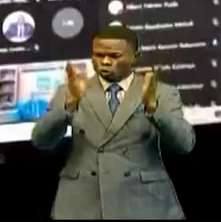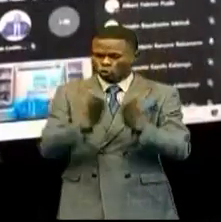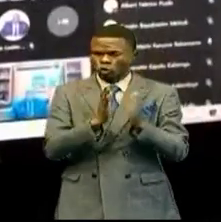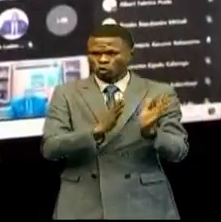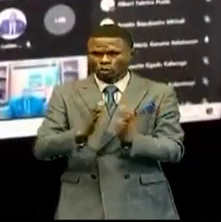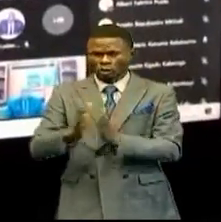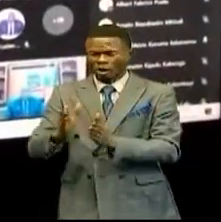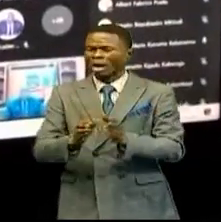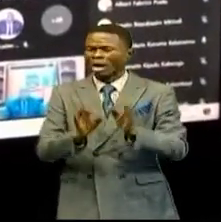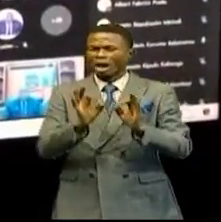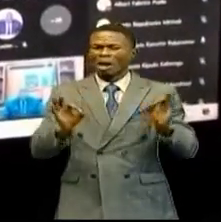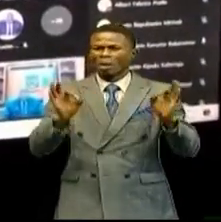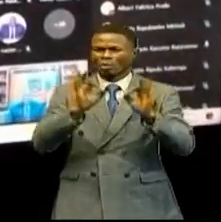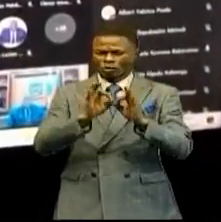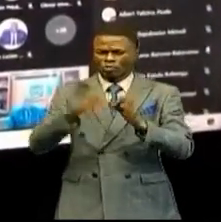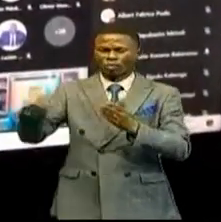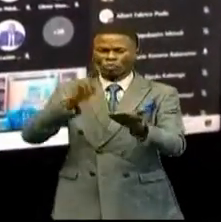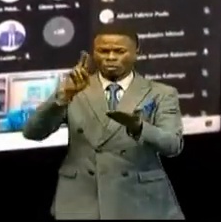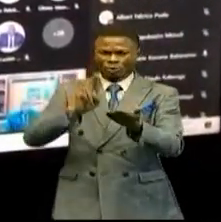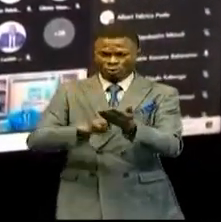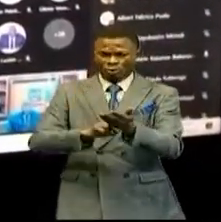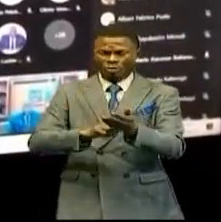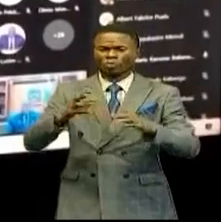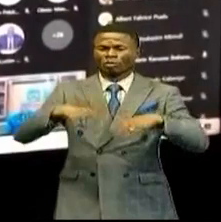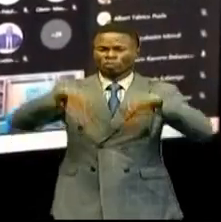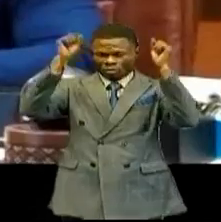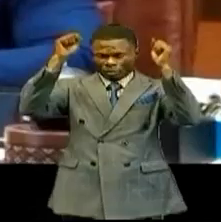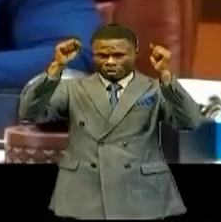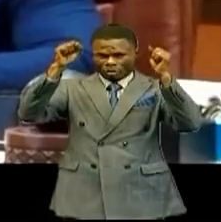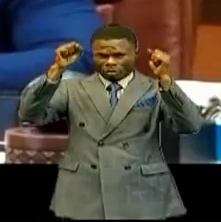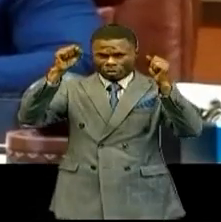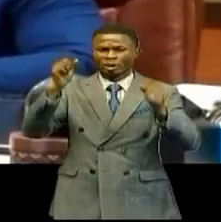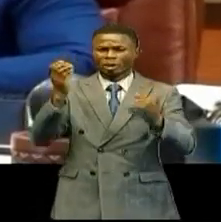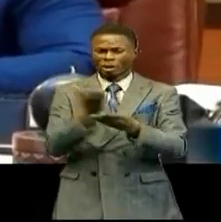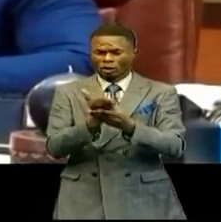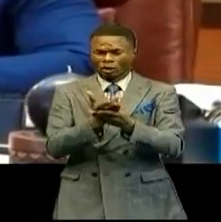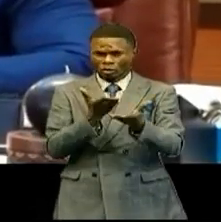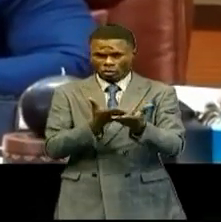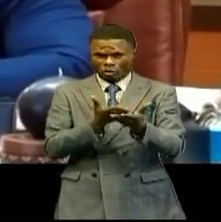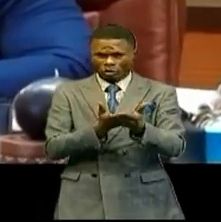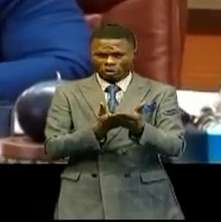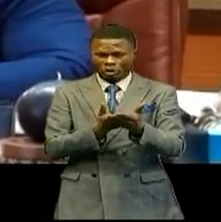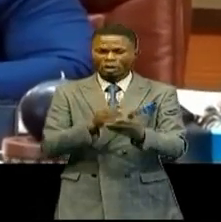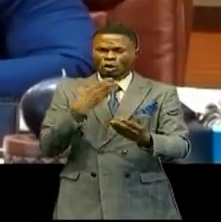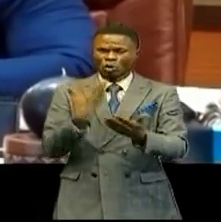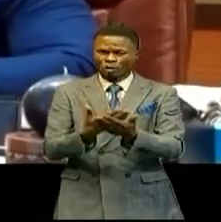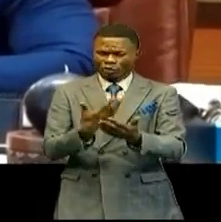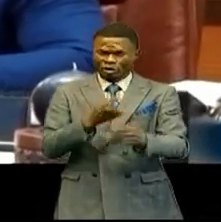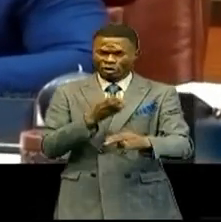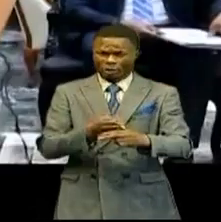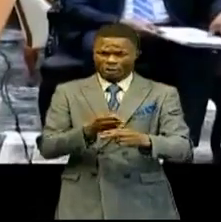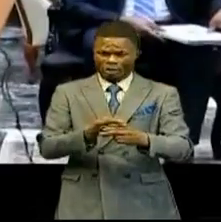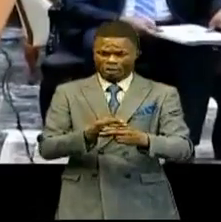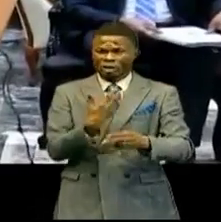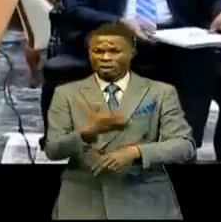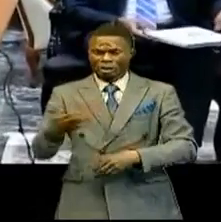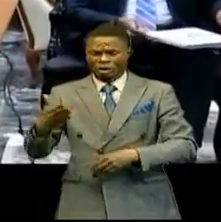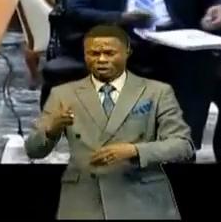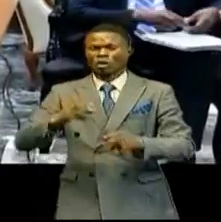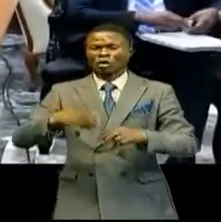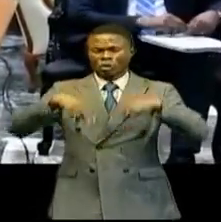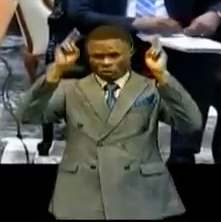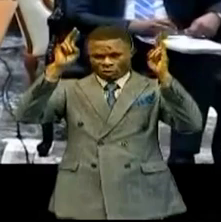dispositions nécessaires pour la signature et la ratification de ces traités dans les meilleurs délais afin que les instruments de